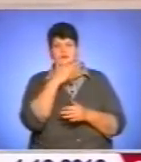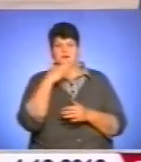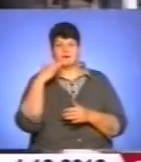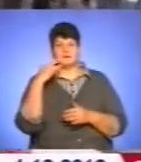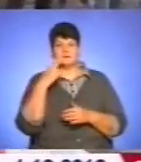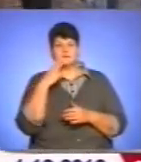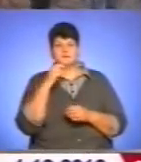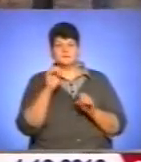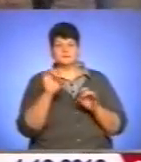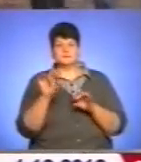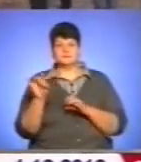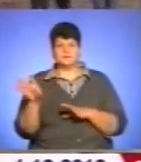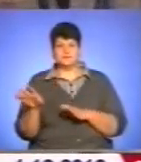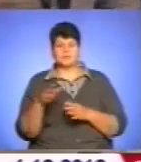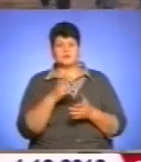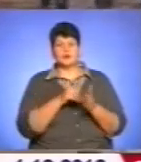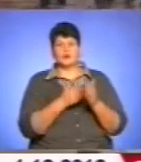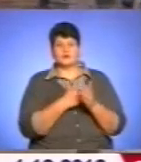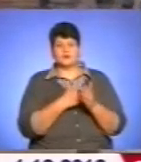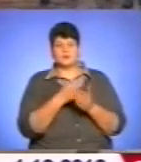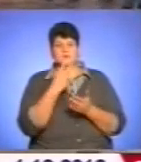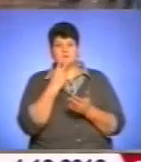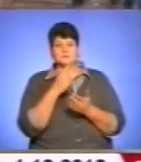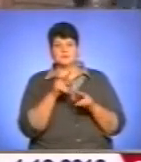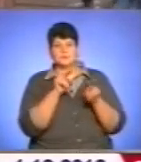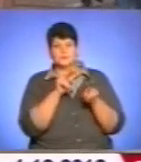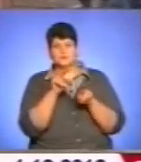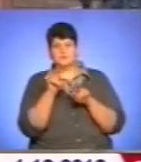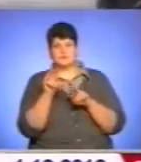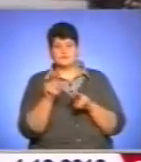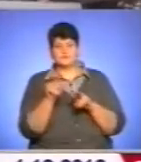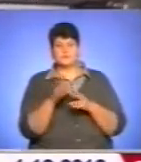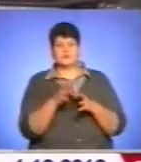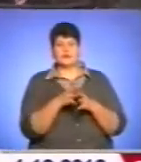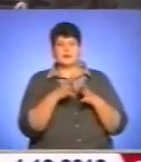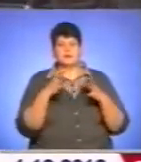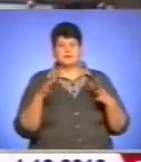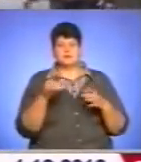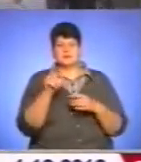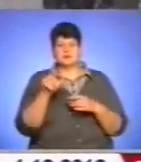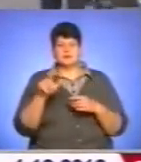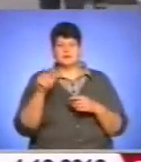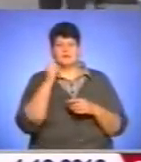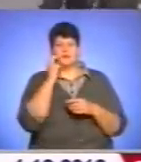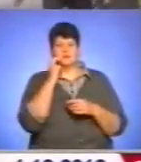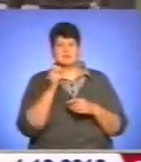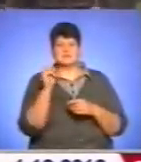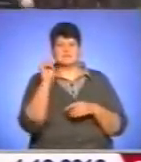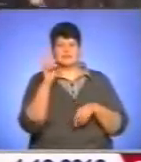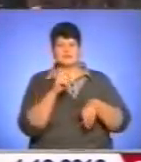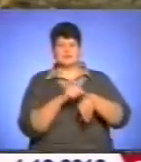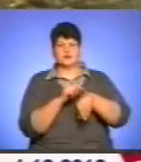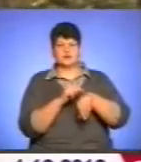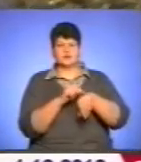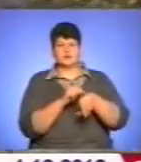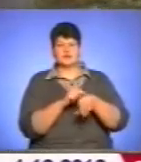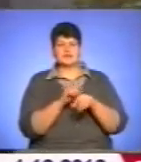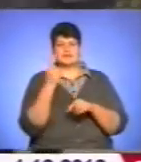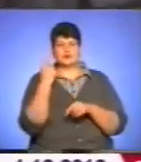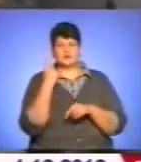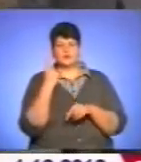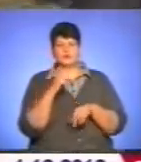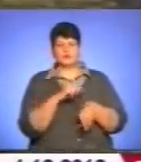Ми вирішили поспостерігати за перехожими. Як правило, найлюдяніше під час обіду. Тож із 12-ї дня за годину із цигаркою